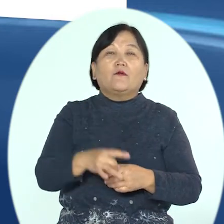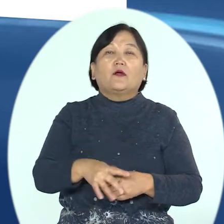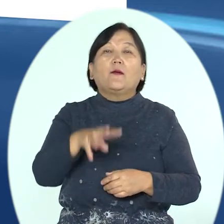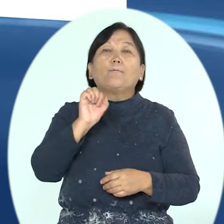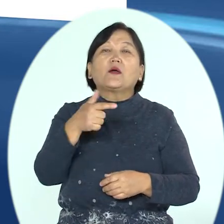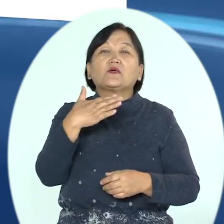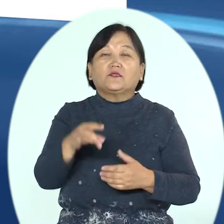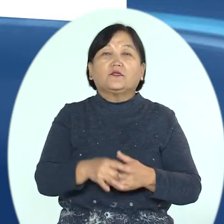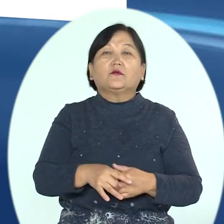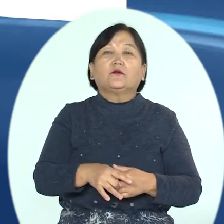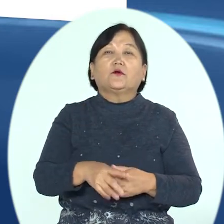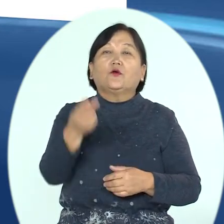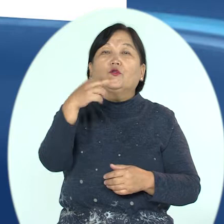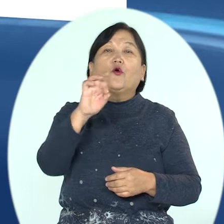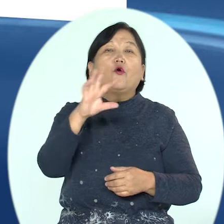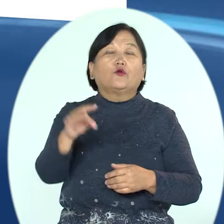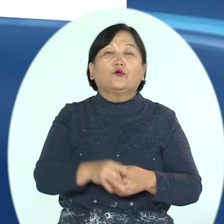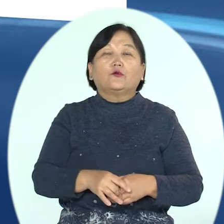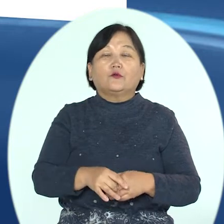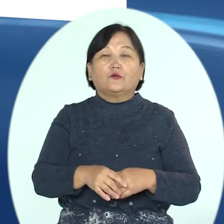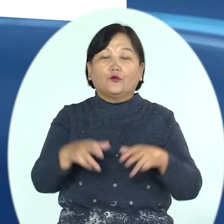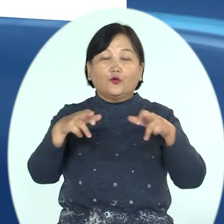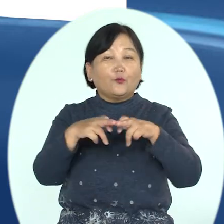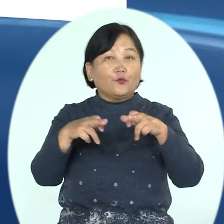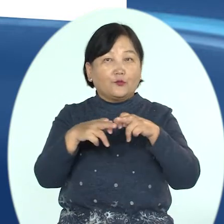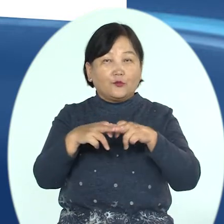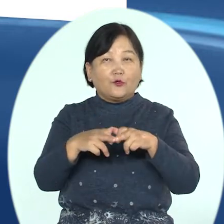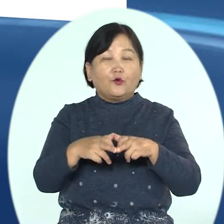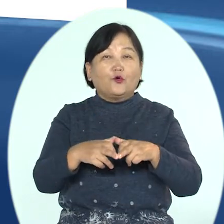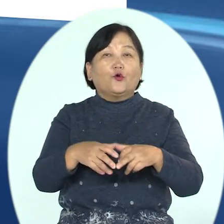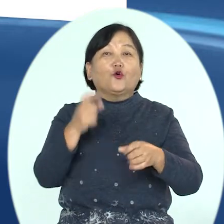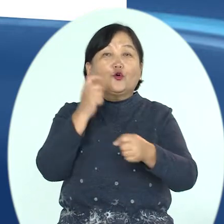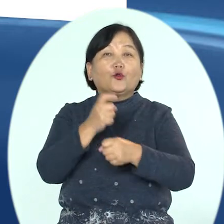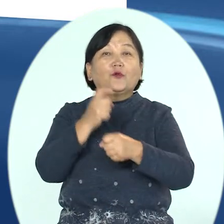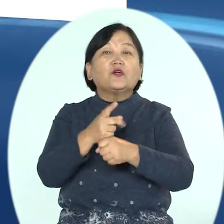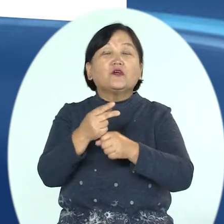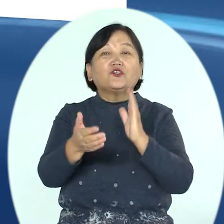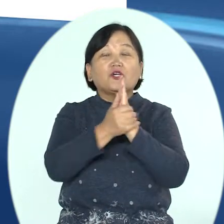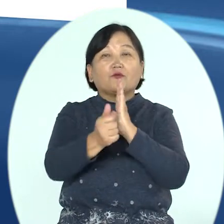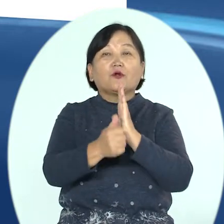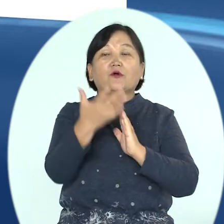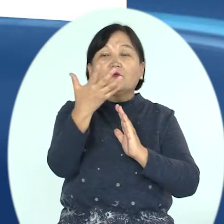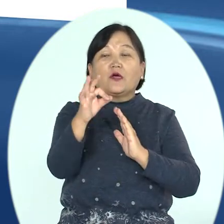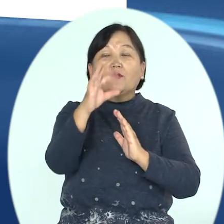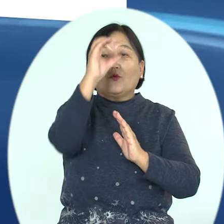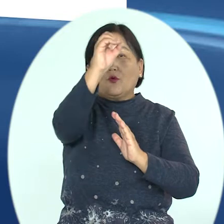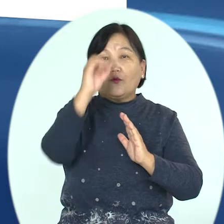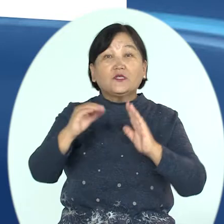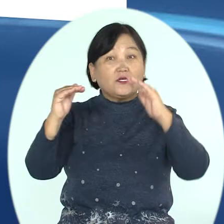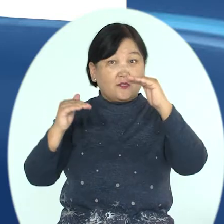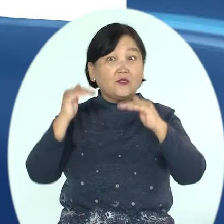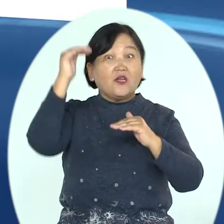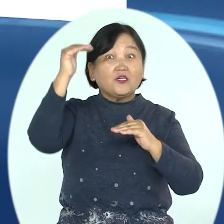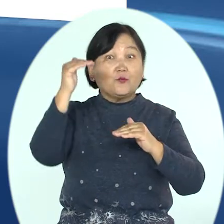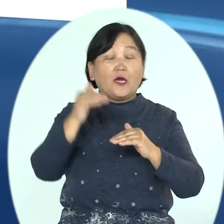өөрөө хөгжлийн бэрхшээлтэй хүн бол 50-аас дээш хөдөлмөрийн чадвараа алдсан тохиолдолд бол хамрагдаад явах боломжтой байж байгаа.